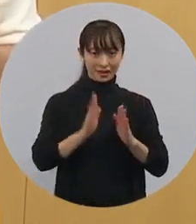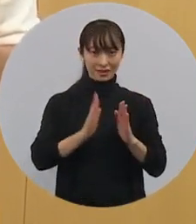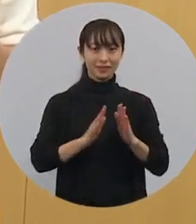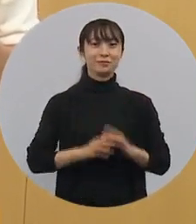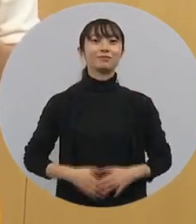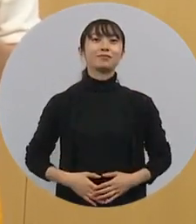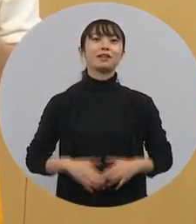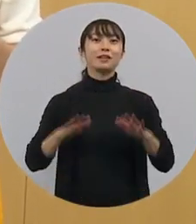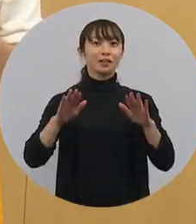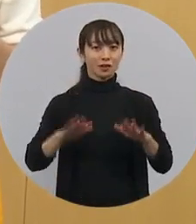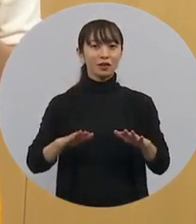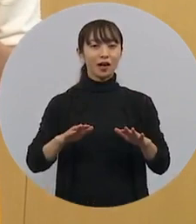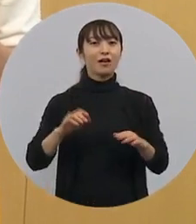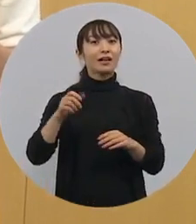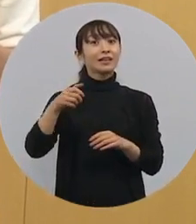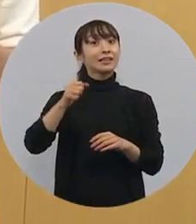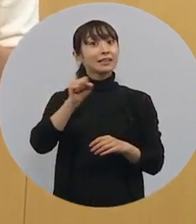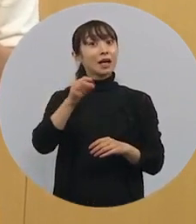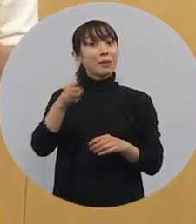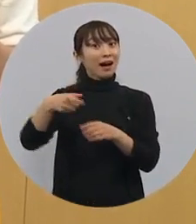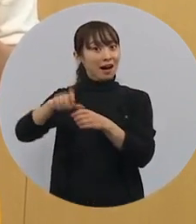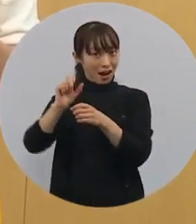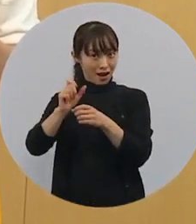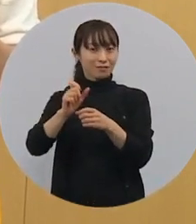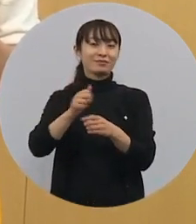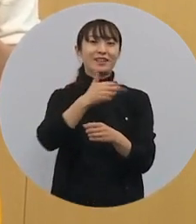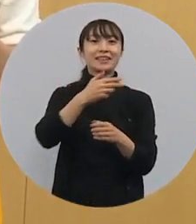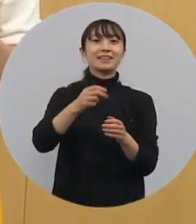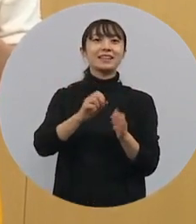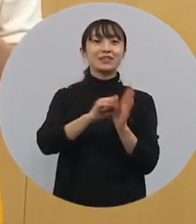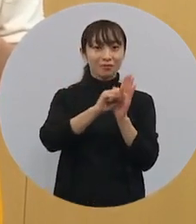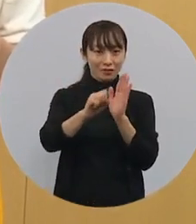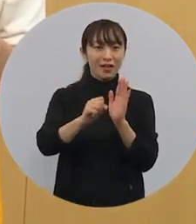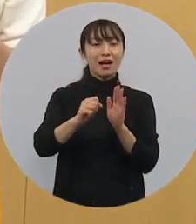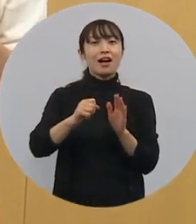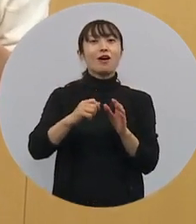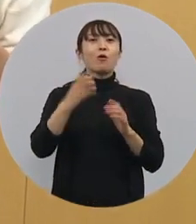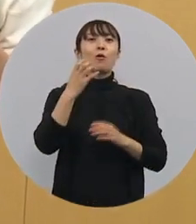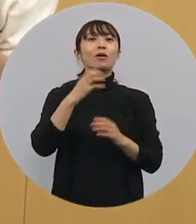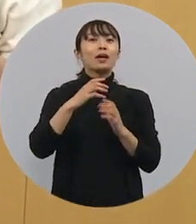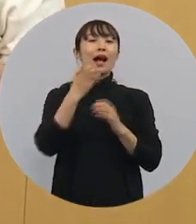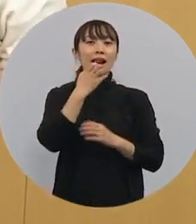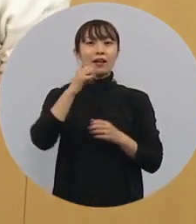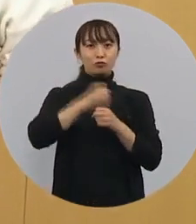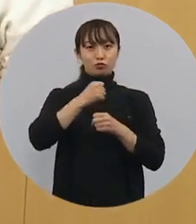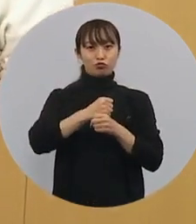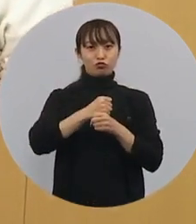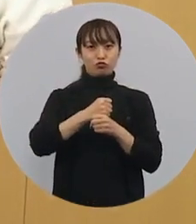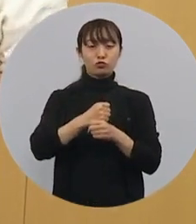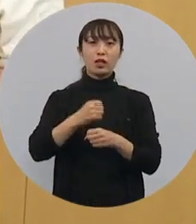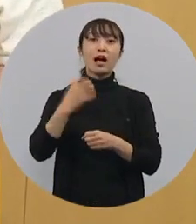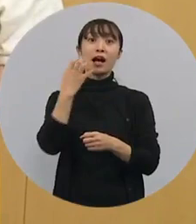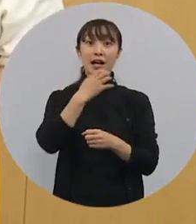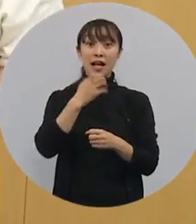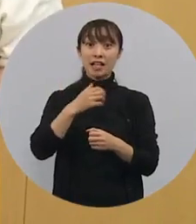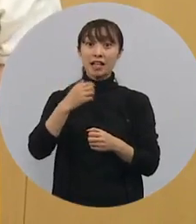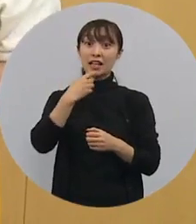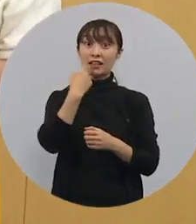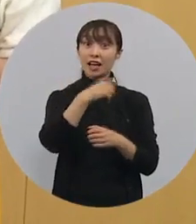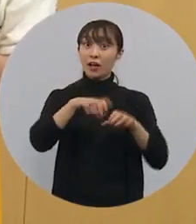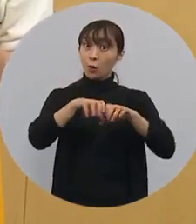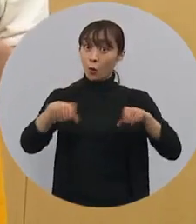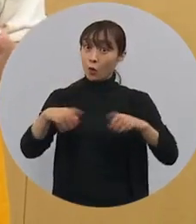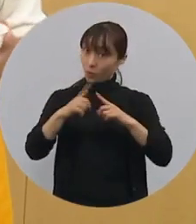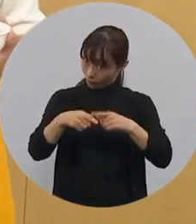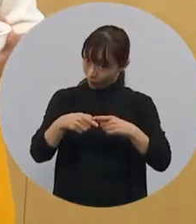。 今回はサバ缶で作る出汁を効かせた和風カレーを作ります。 カレーに大根が入るんですね。 は